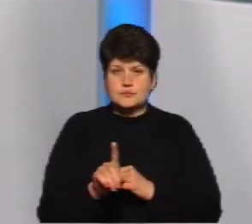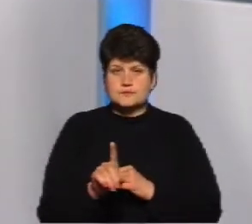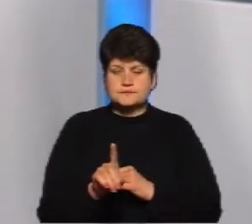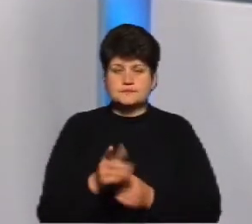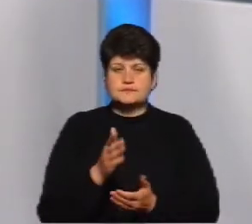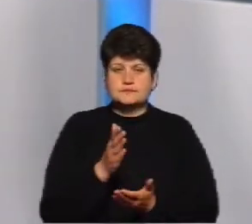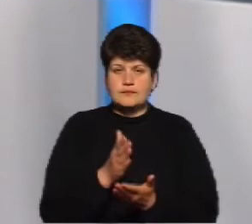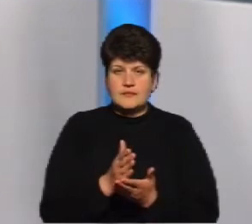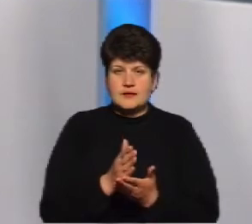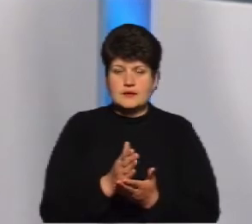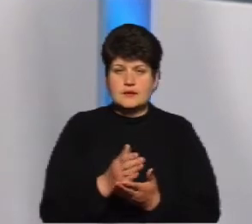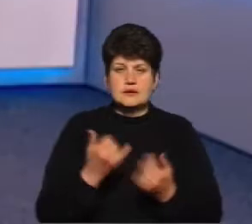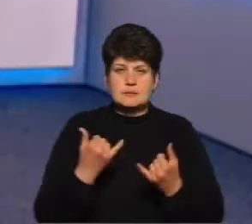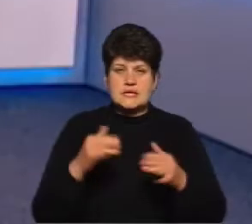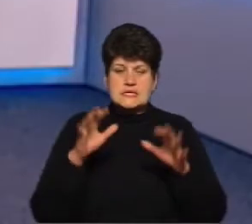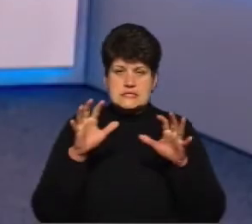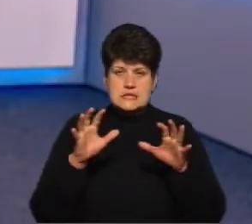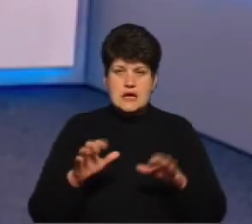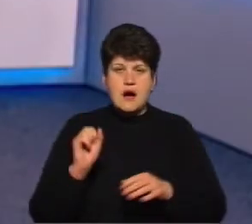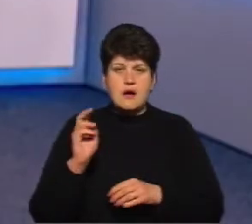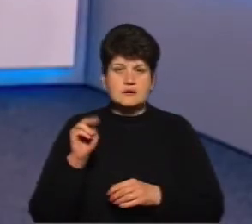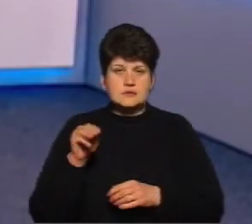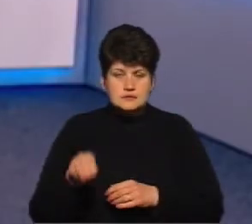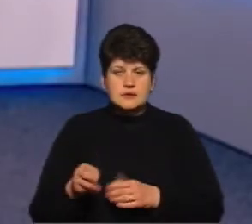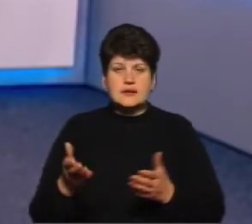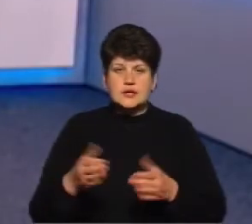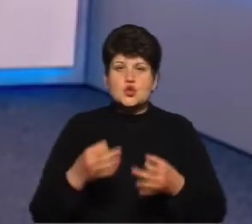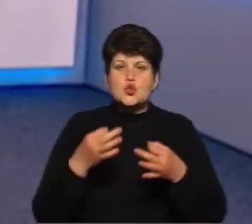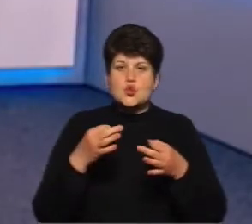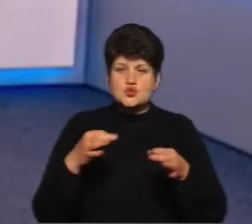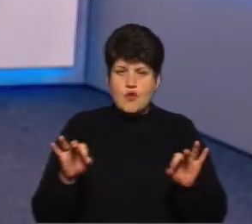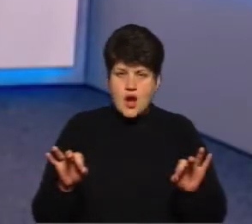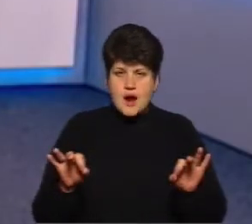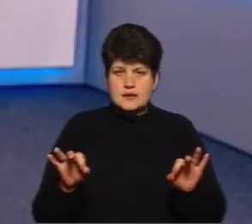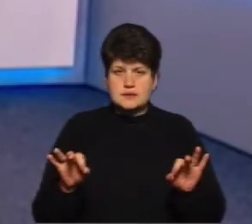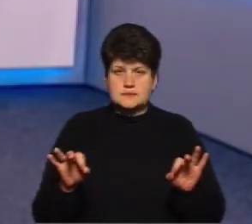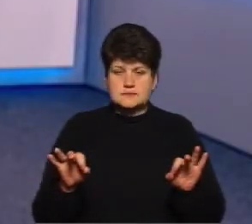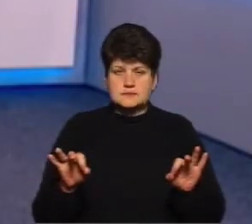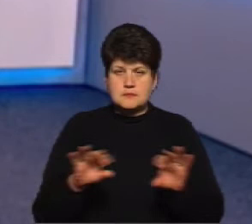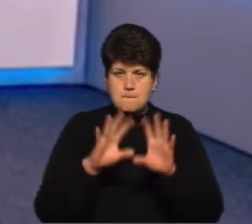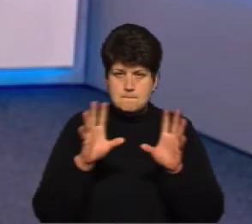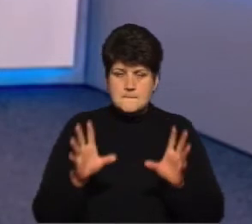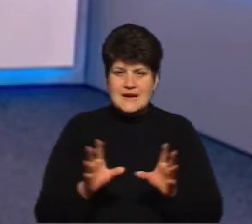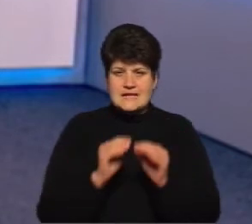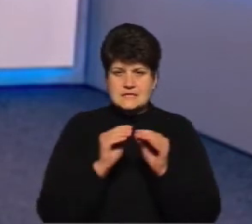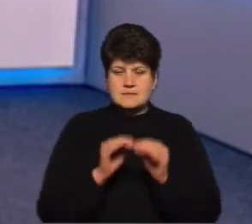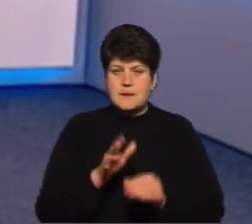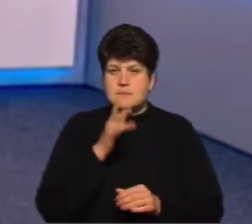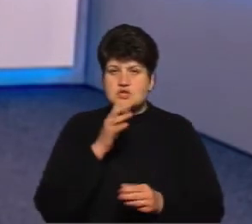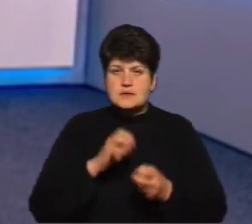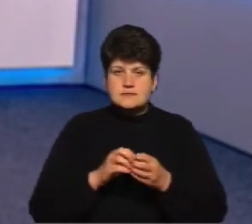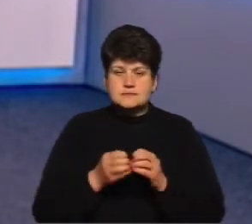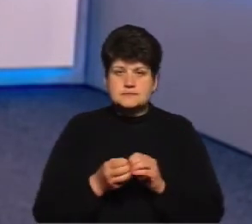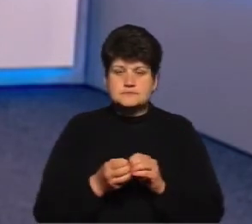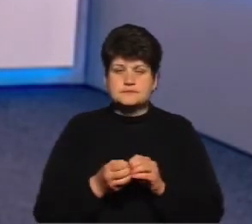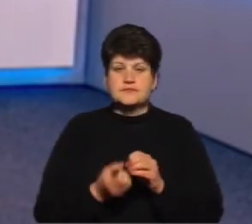такий тепер законодавчий акт, який дозволяє, в принципі, під час загрози